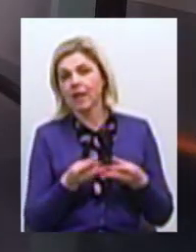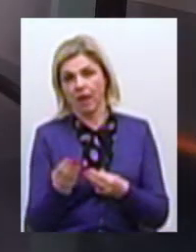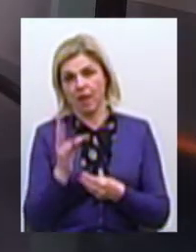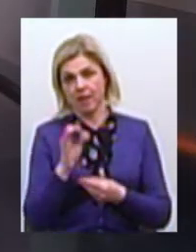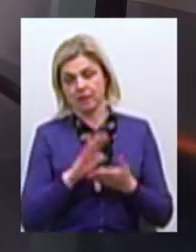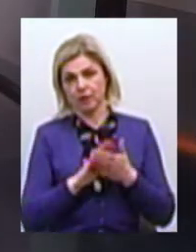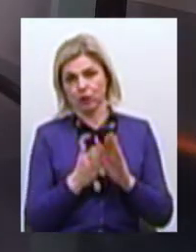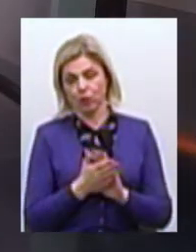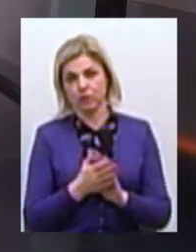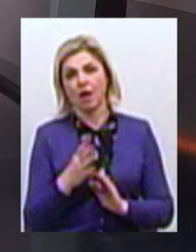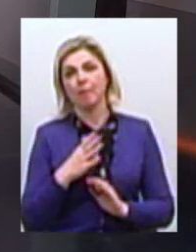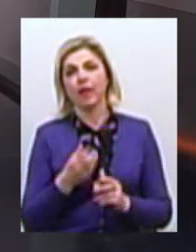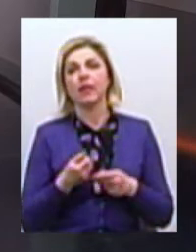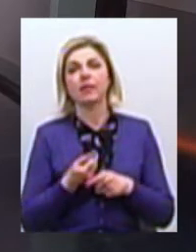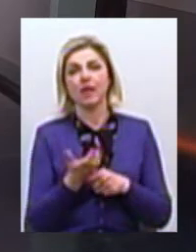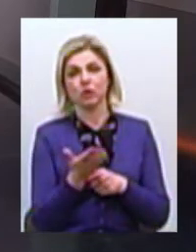Было несколько лагерей